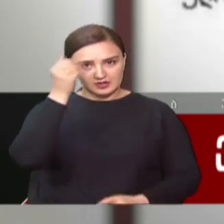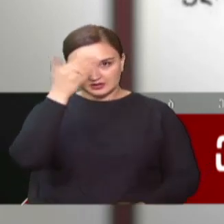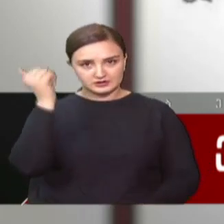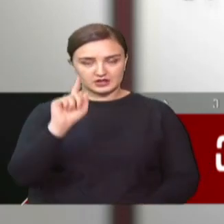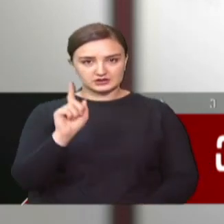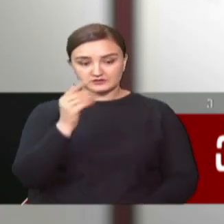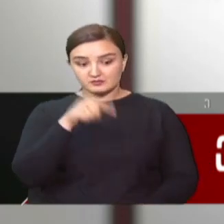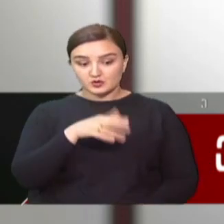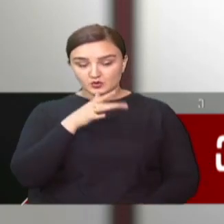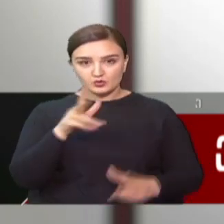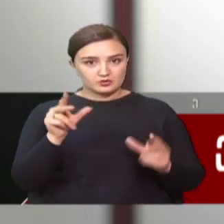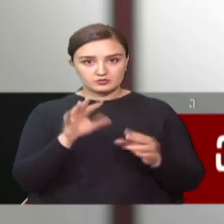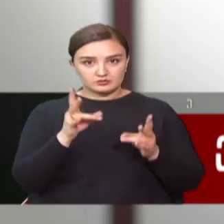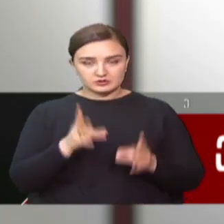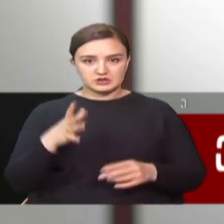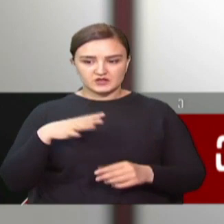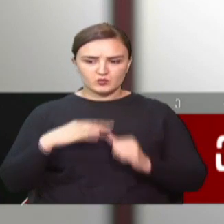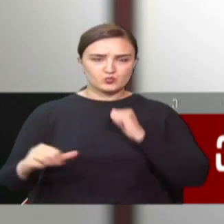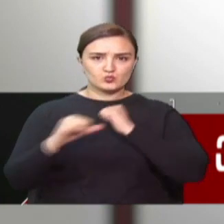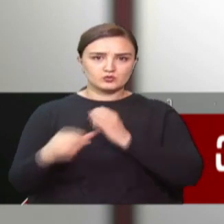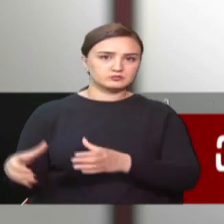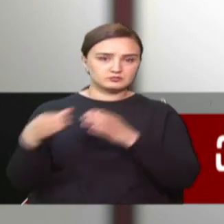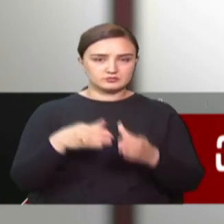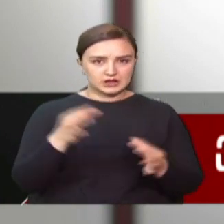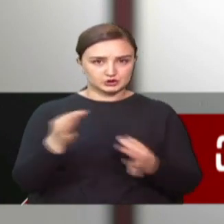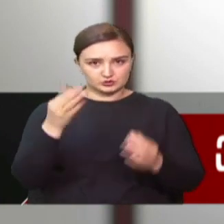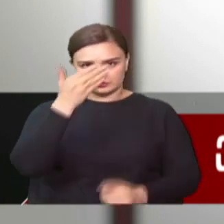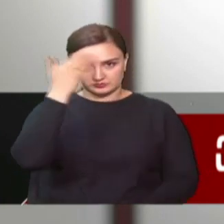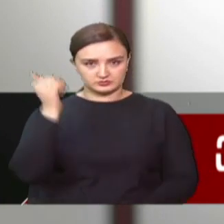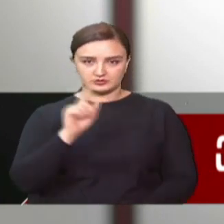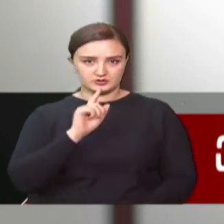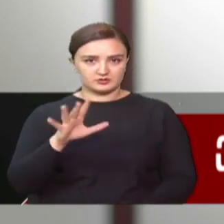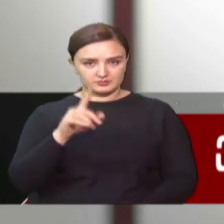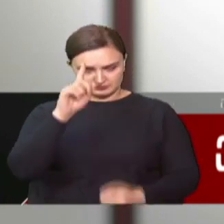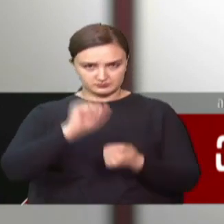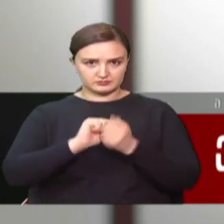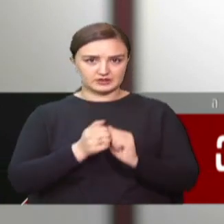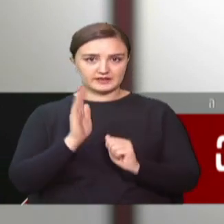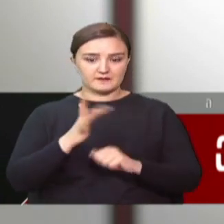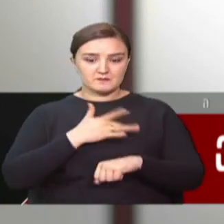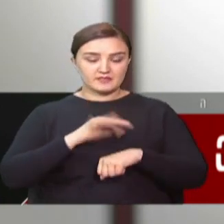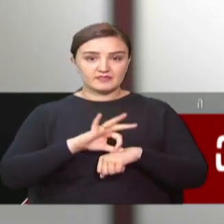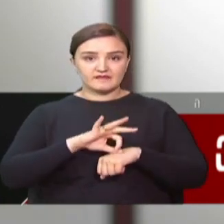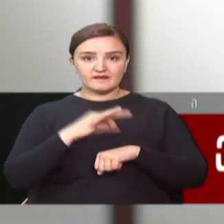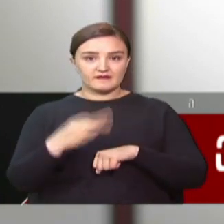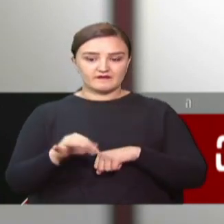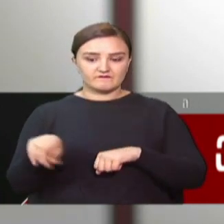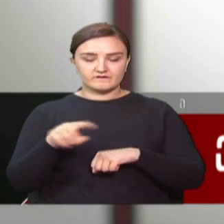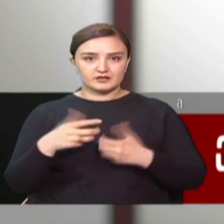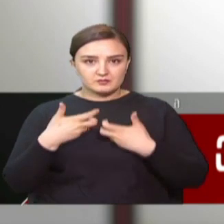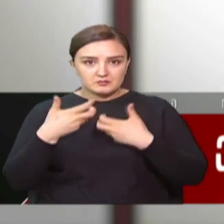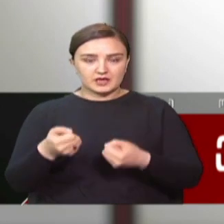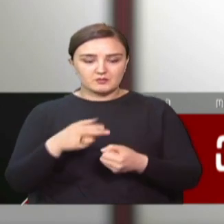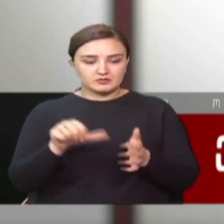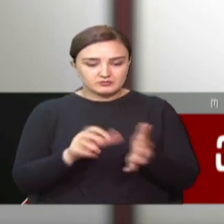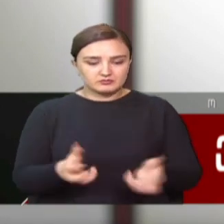ამ ტრაგიკულ პერიოდში საქართველოს მიერ გამოწვილ დახმარების ხელს. ჩვენი ტკივილის გაზიარებასა და ჩვენთვის აღმოჩენილ მატერიალურ და მორალურ